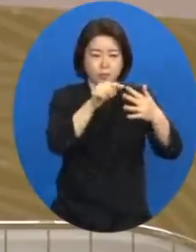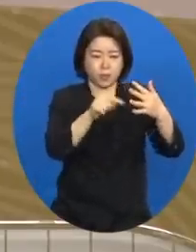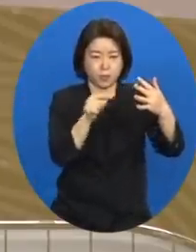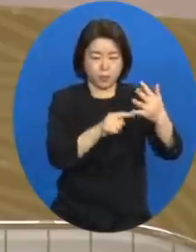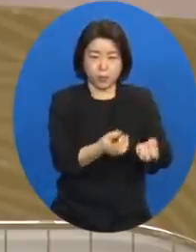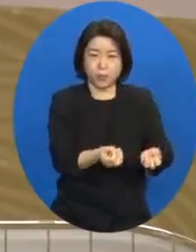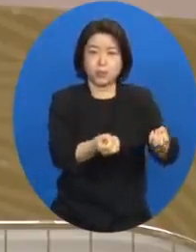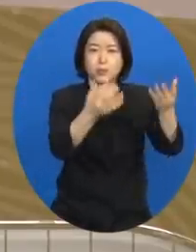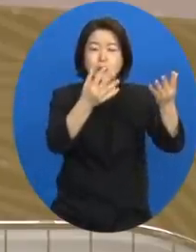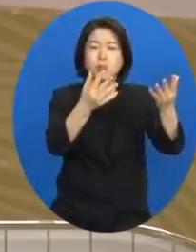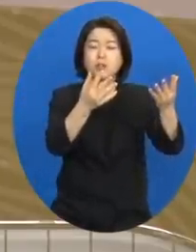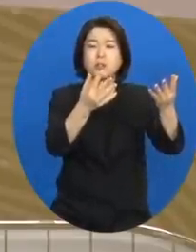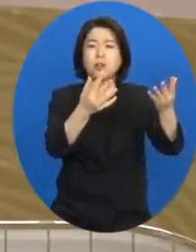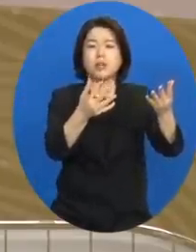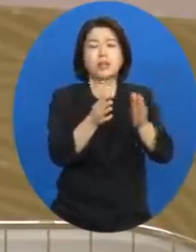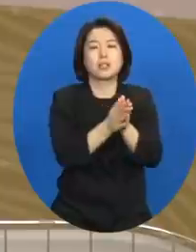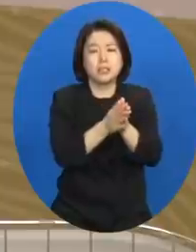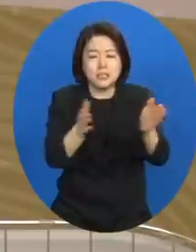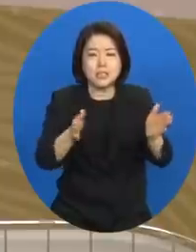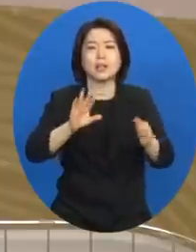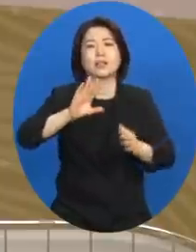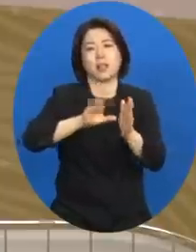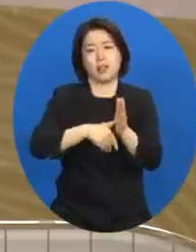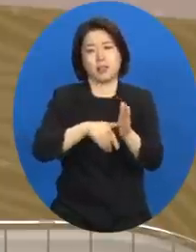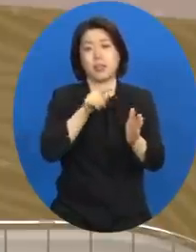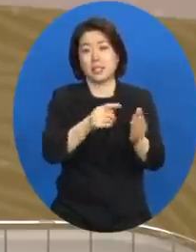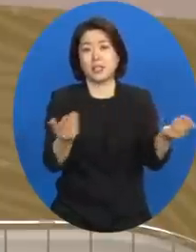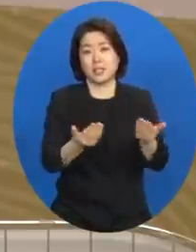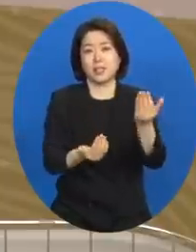절기가 시작된 사건이죠. 그때